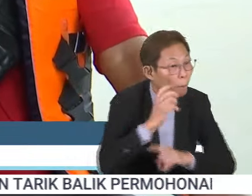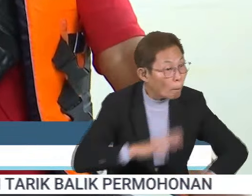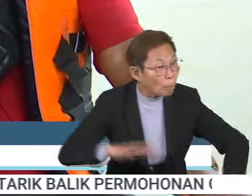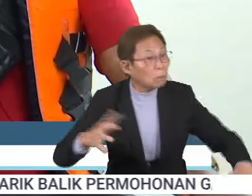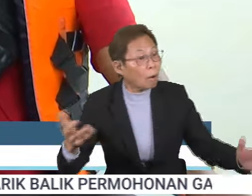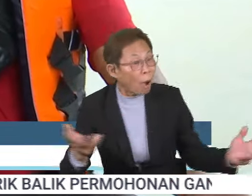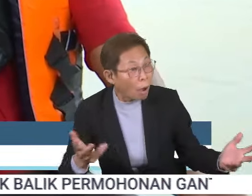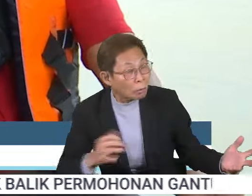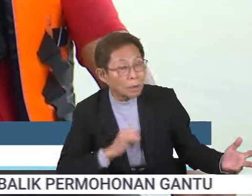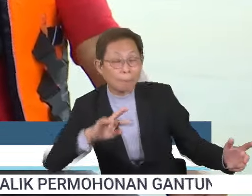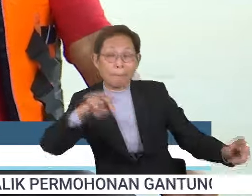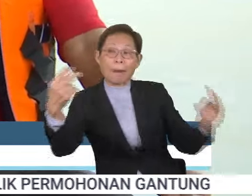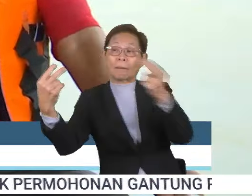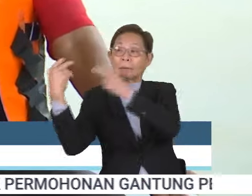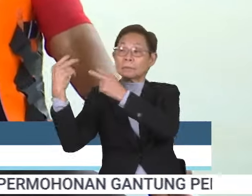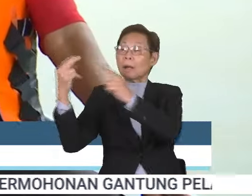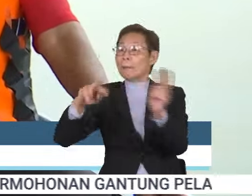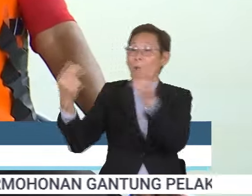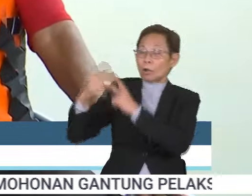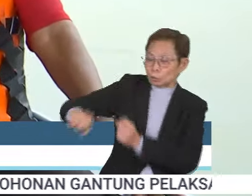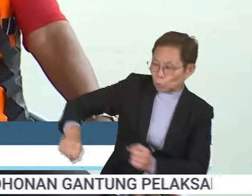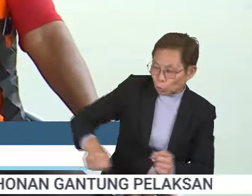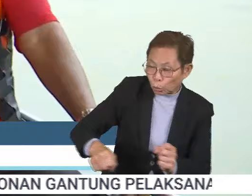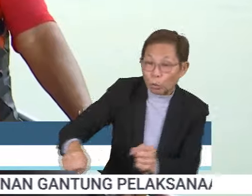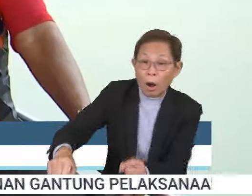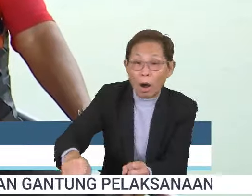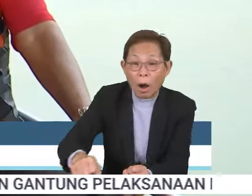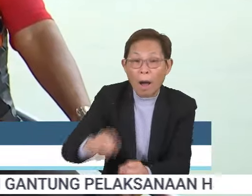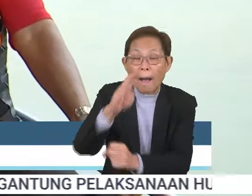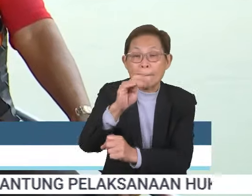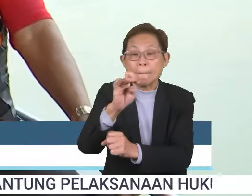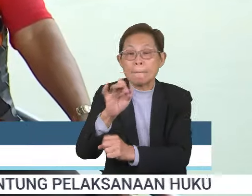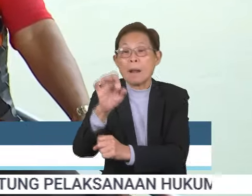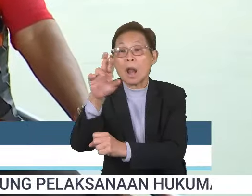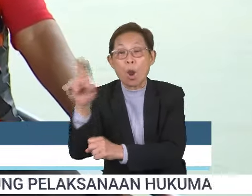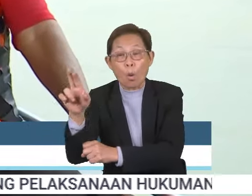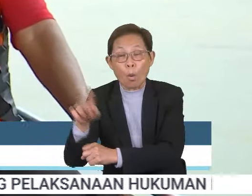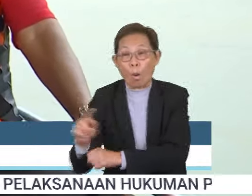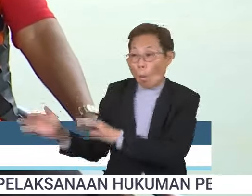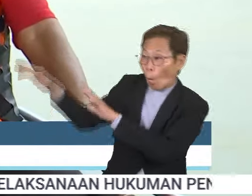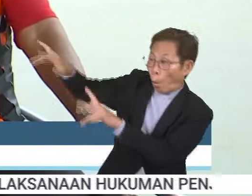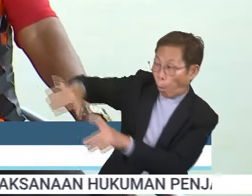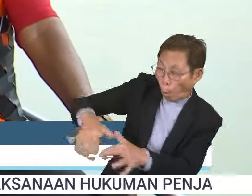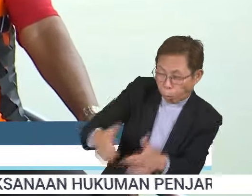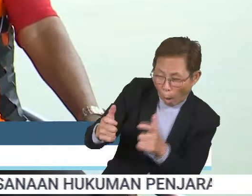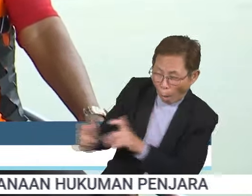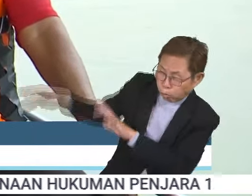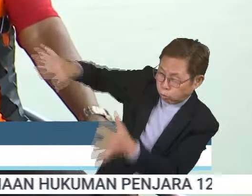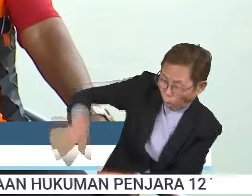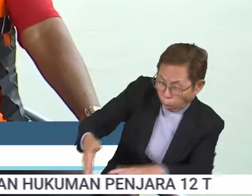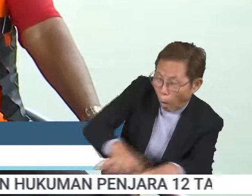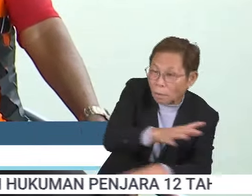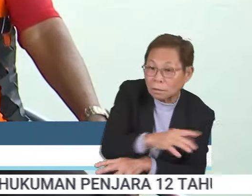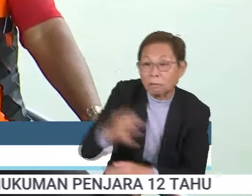Dan kalau anda lihat di belakang sana itu, itu adalah sungai Meloh yang arusnya sangat deras.